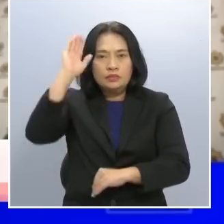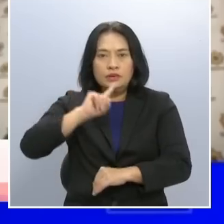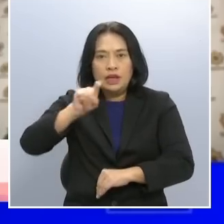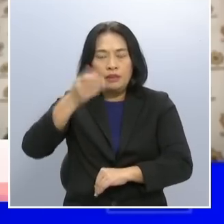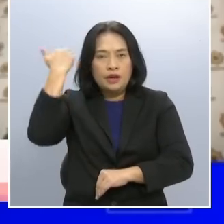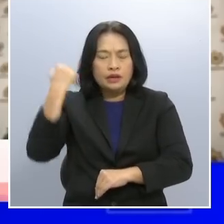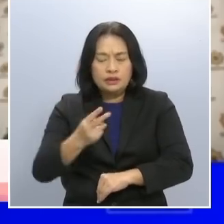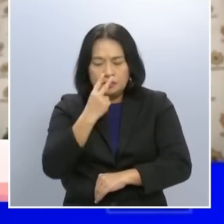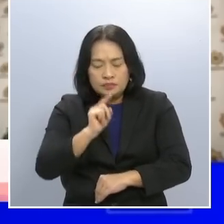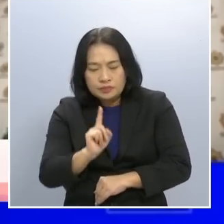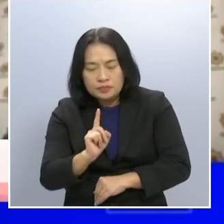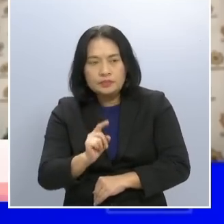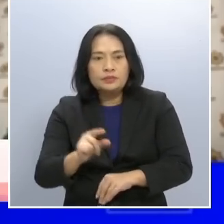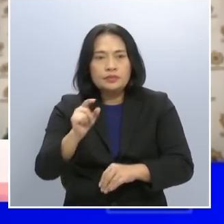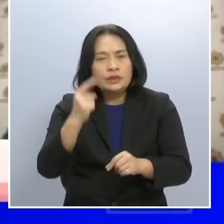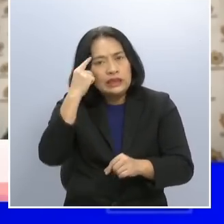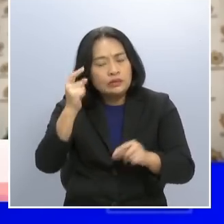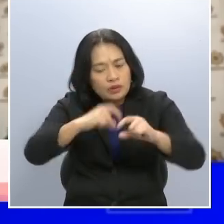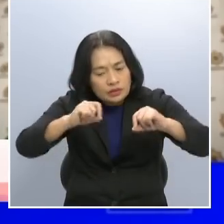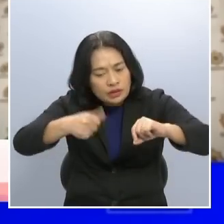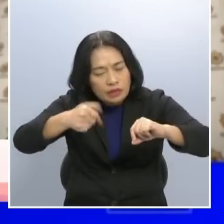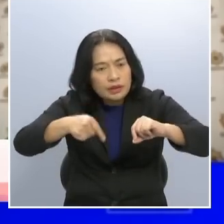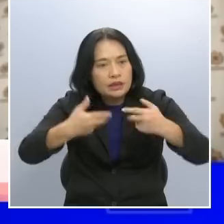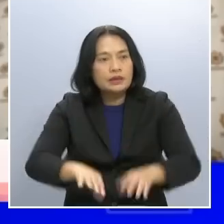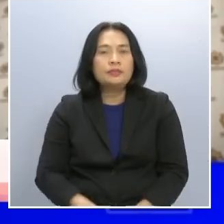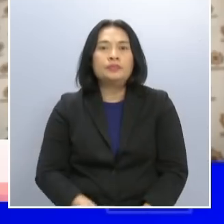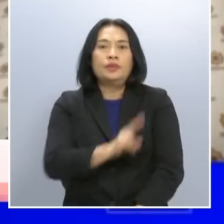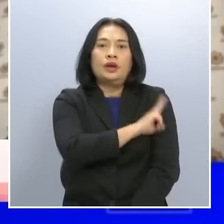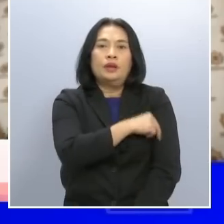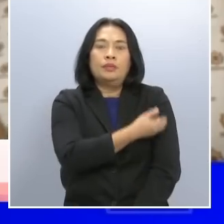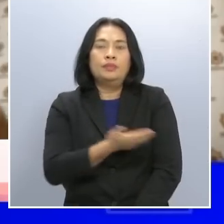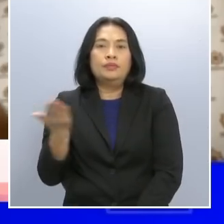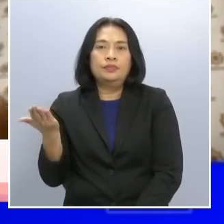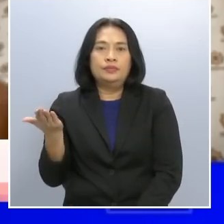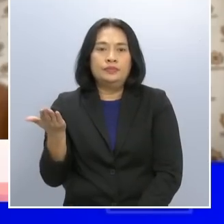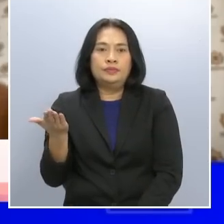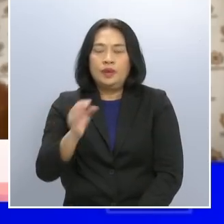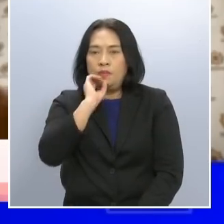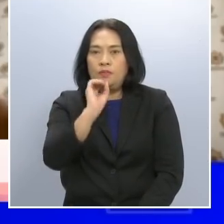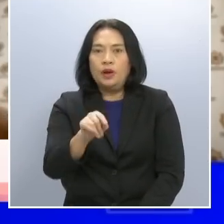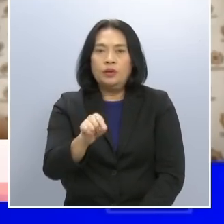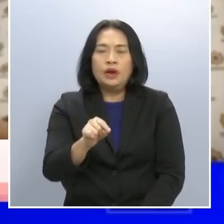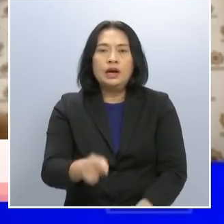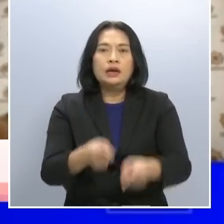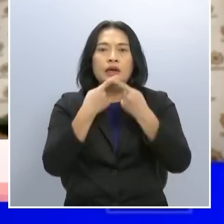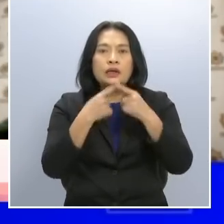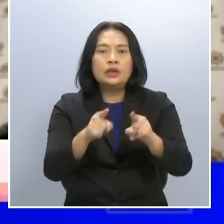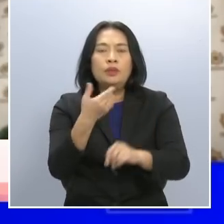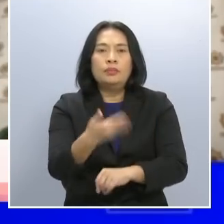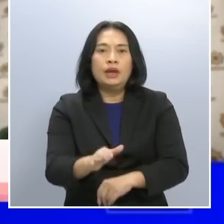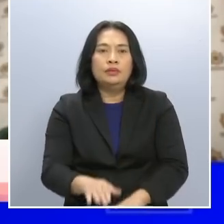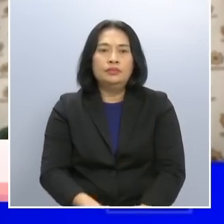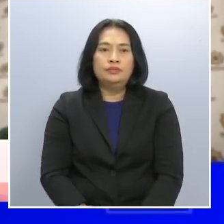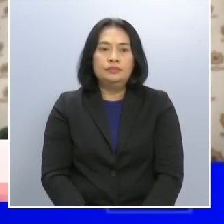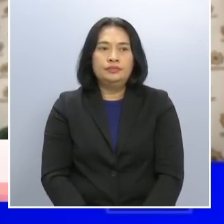ว่าจะเซ็นได้ไหมนะฮะปรากฏทางฝั่งของนายแพทย์ชนน่านแกบอกเลยบอกว่าแหมจริงๆประเด็นนี้เนี่ยตอบไปแล้วนะคุณสิทธาเองเนี่ย